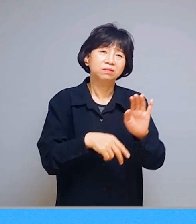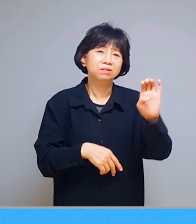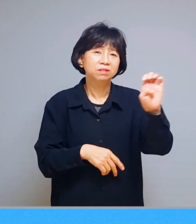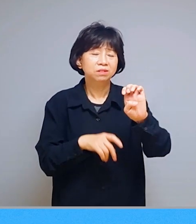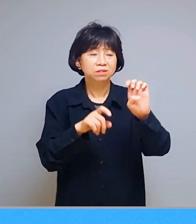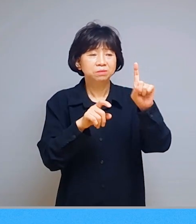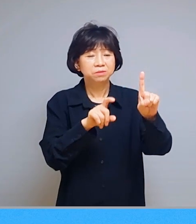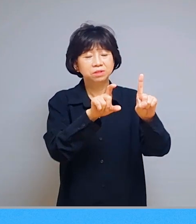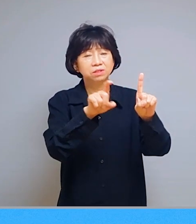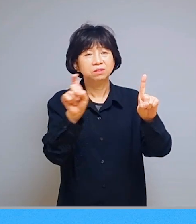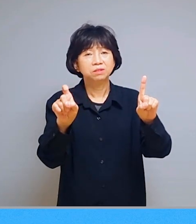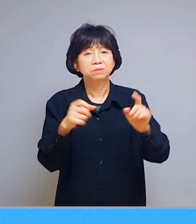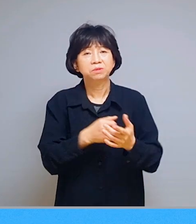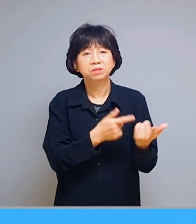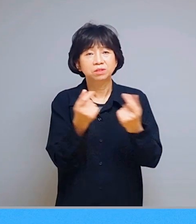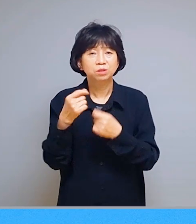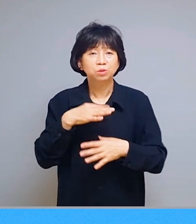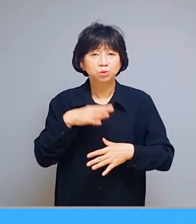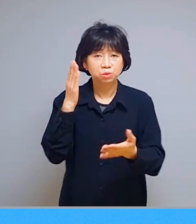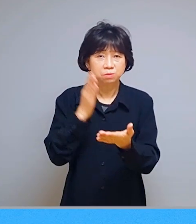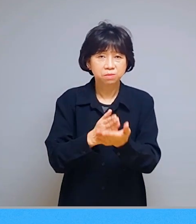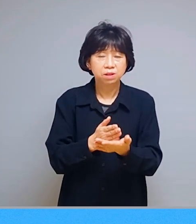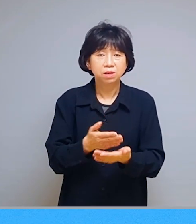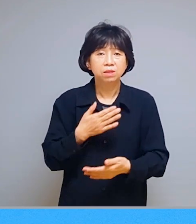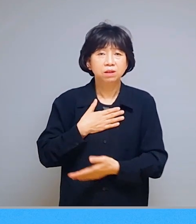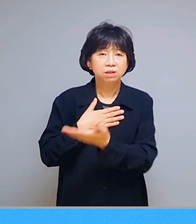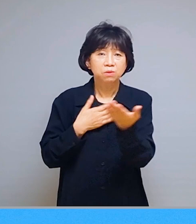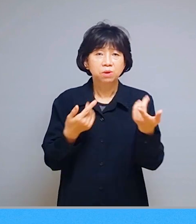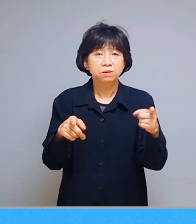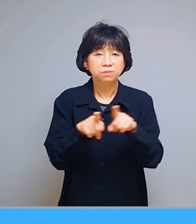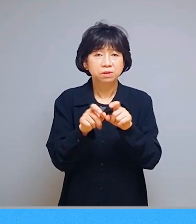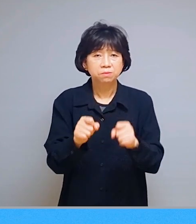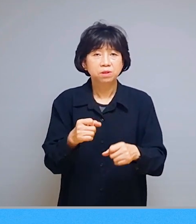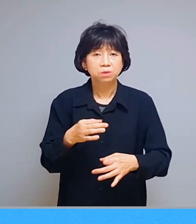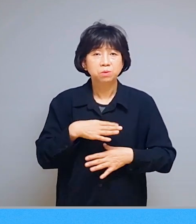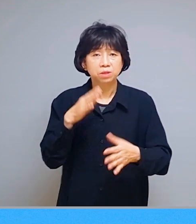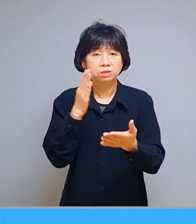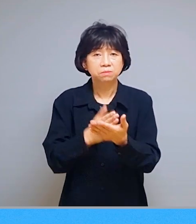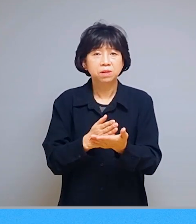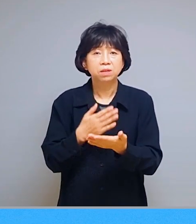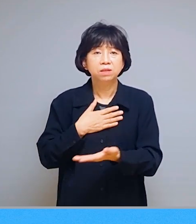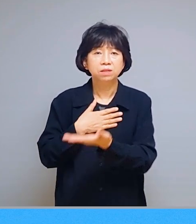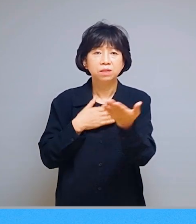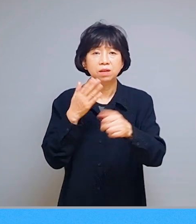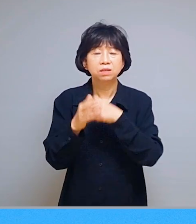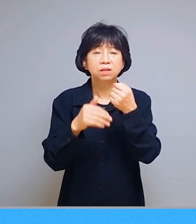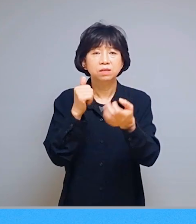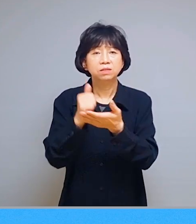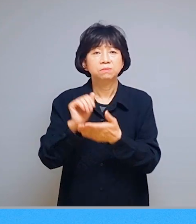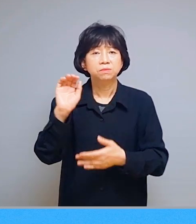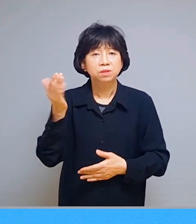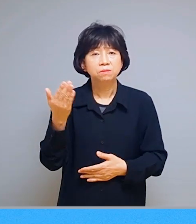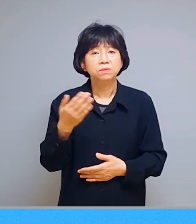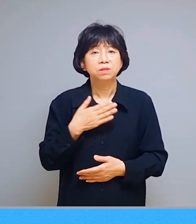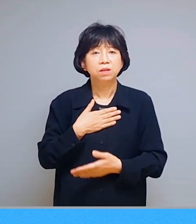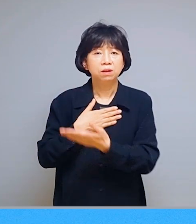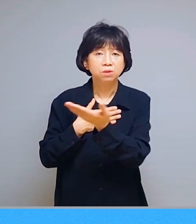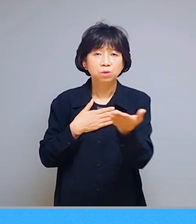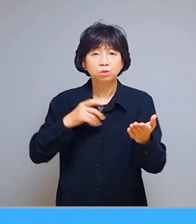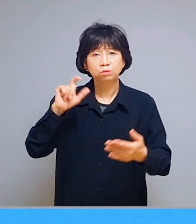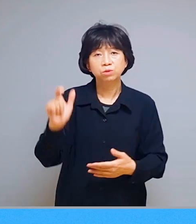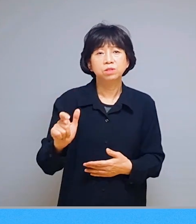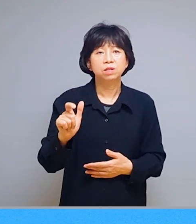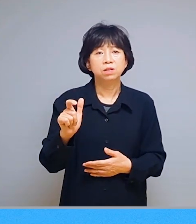말씀에 우리 같이 한번 읽어주세요. 두려워하지 말라. 내가 너와 함께함이라. 놀라지 말라. 나는 내 하나님이 됨이라. 내가 너를